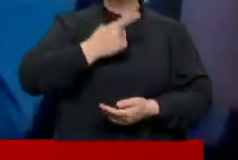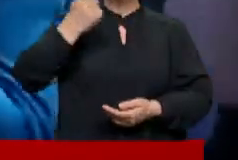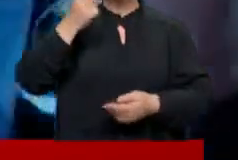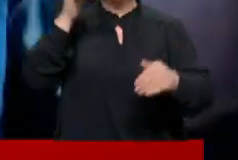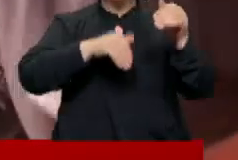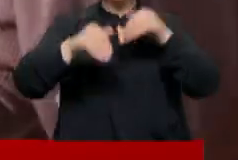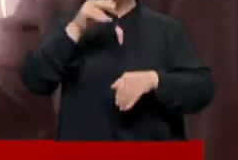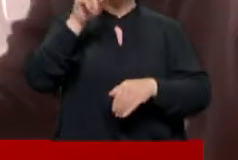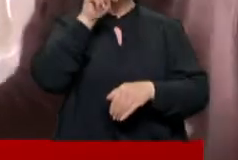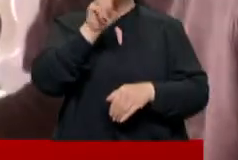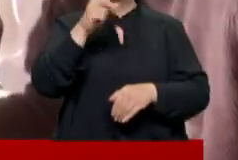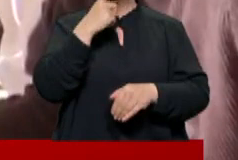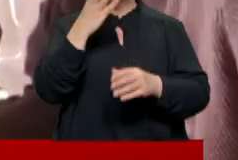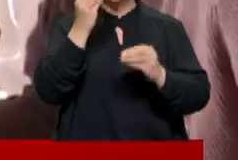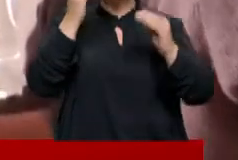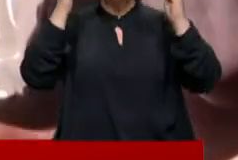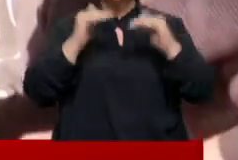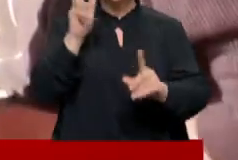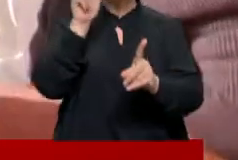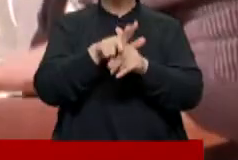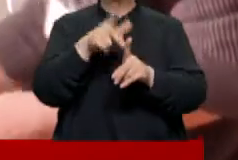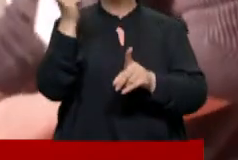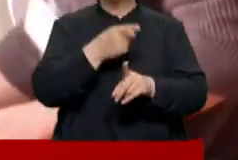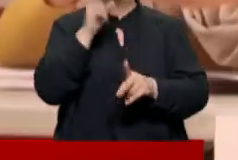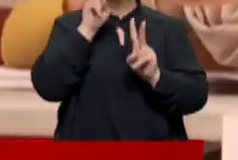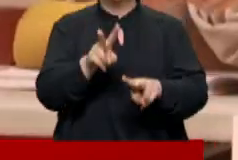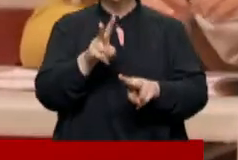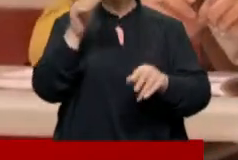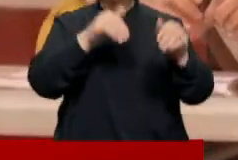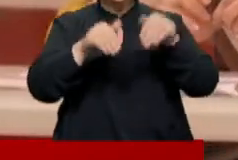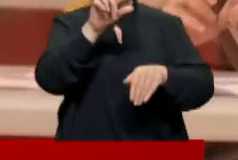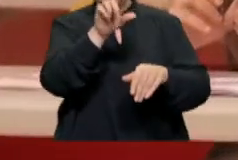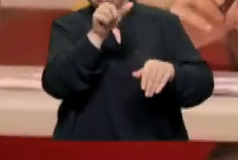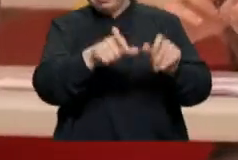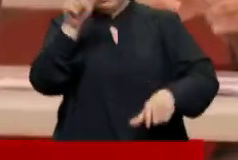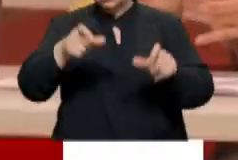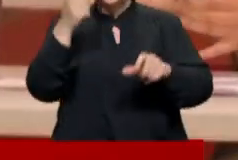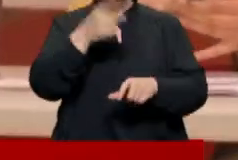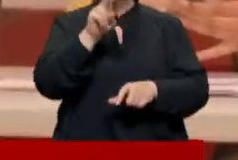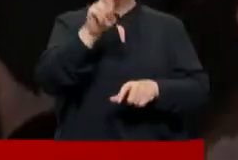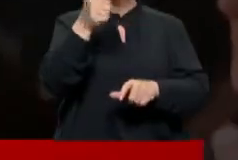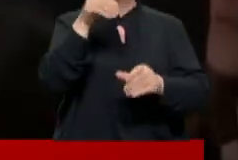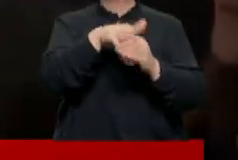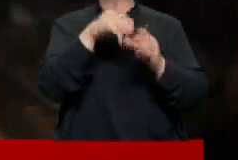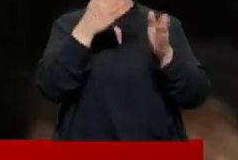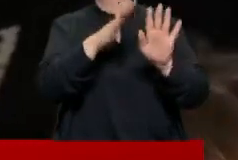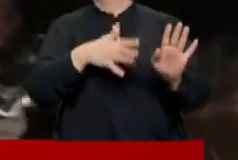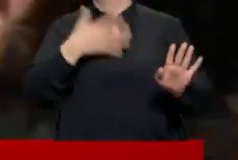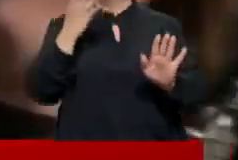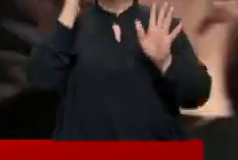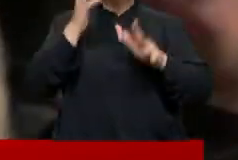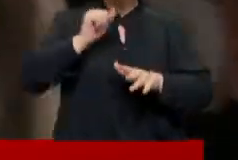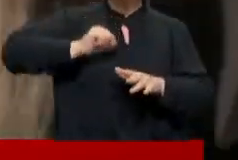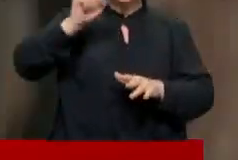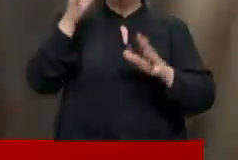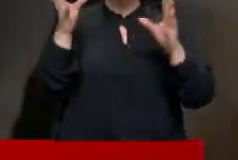Cumhurbaşkanlığı seçimi son 20 yılın en düşük katılım oranına sahne oldu. Seçmenlerin %26'sı sandığa gitmedi. Aşırı sağcıların